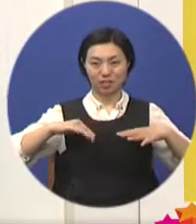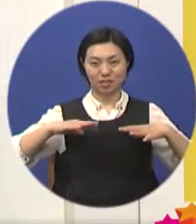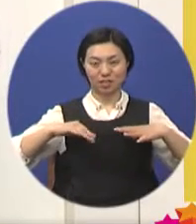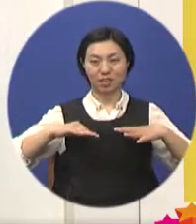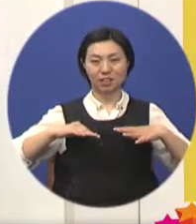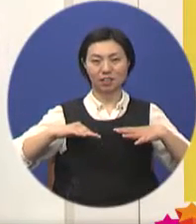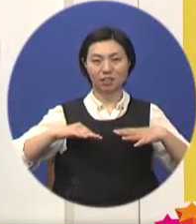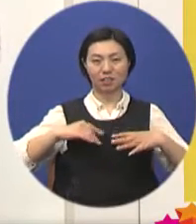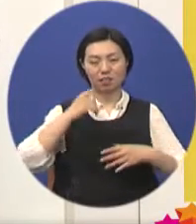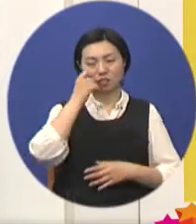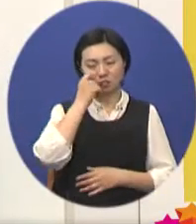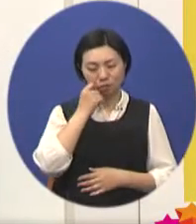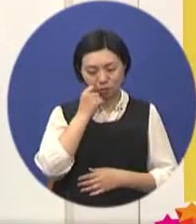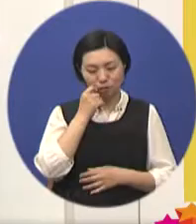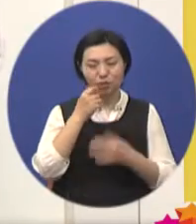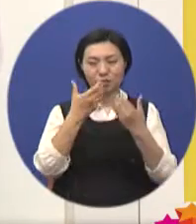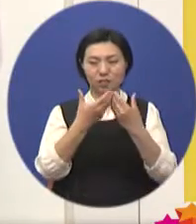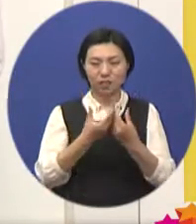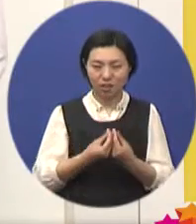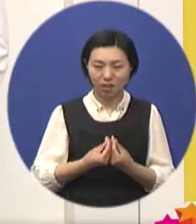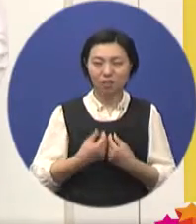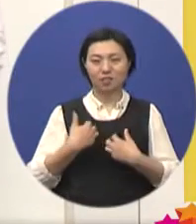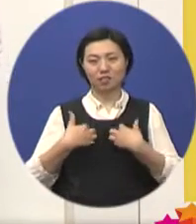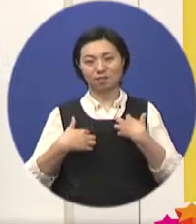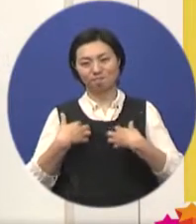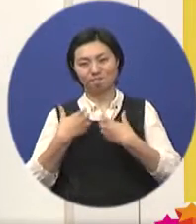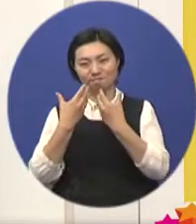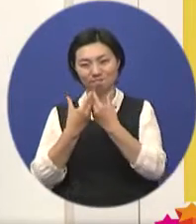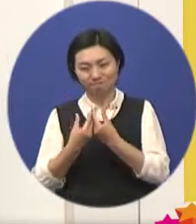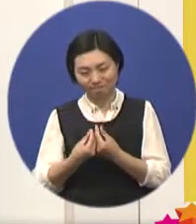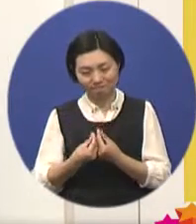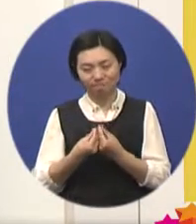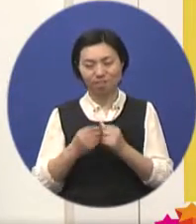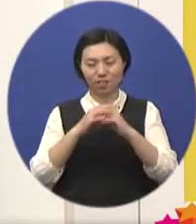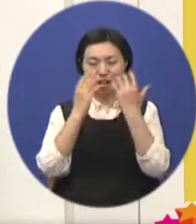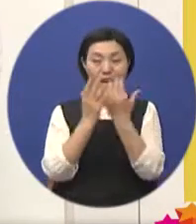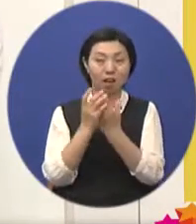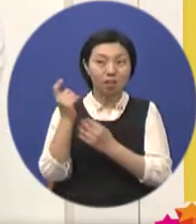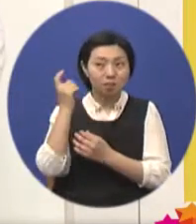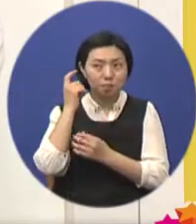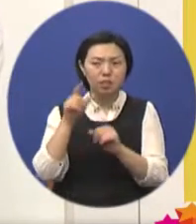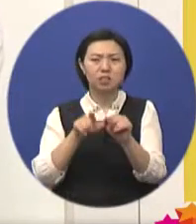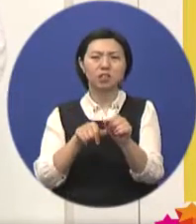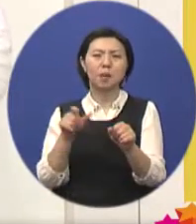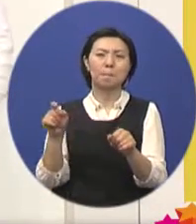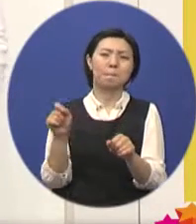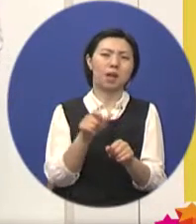또 슬픈 사연, 좋은 사연, 기쁜 사연 듣다 보면요. 네. 시간 간 줄